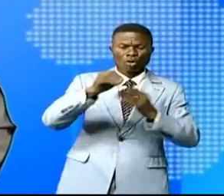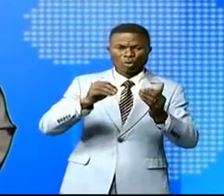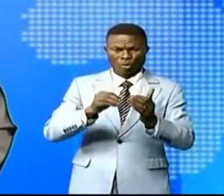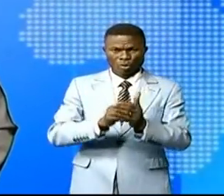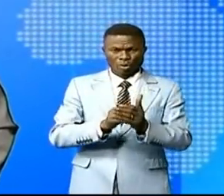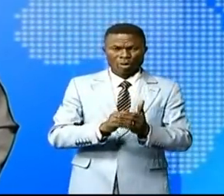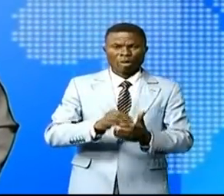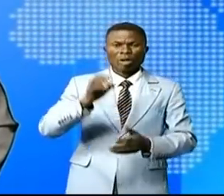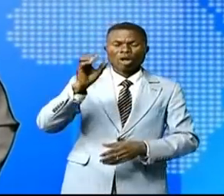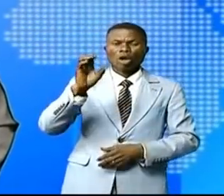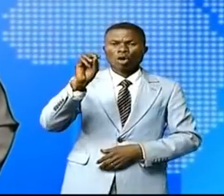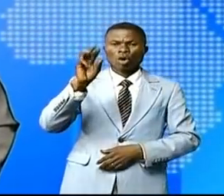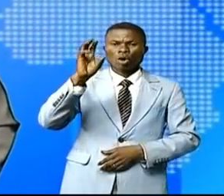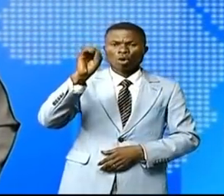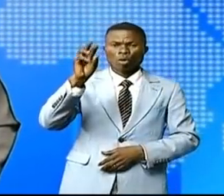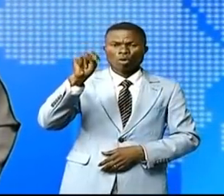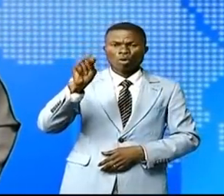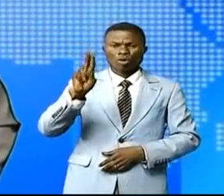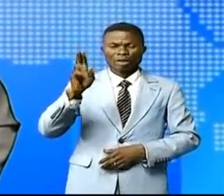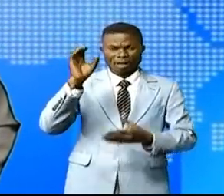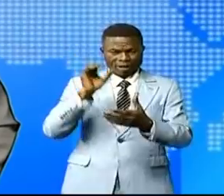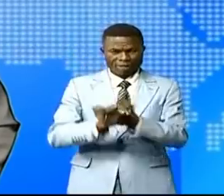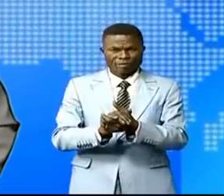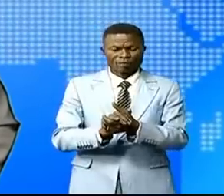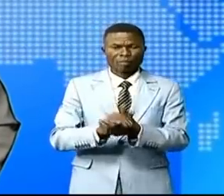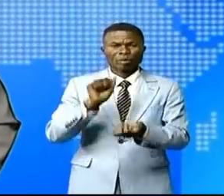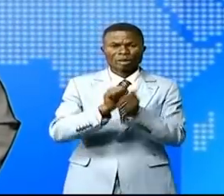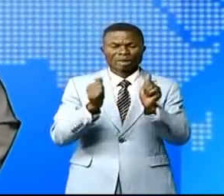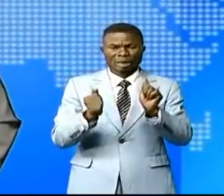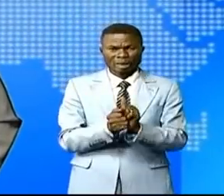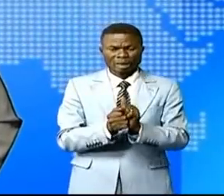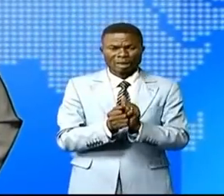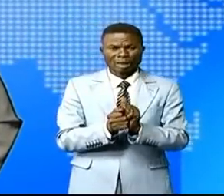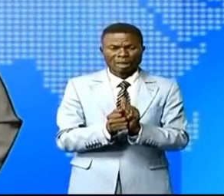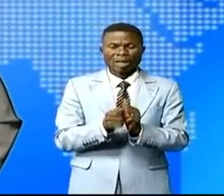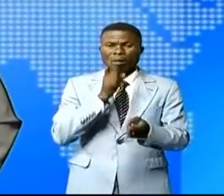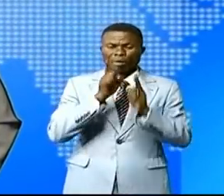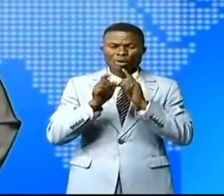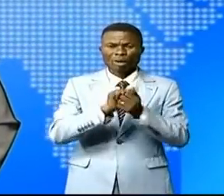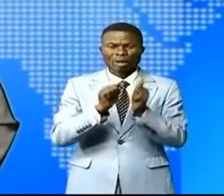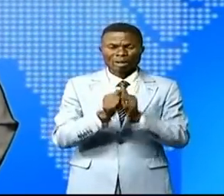l'ONU Femmes. Les questions liées à